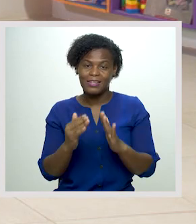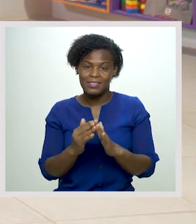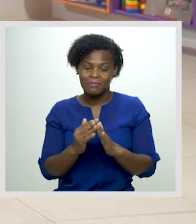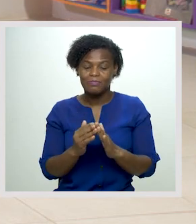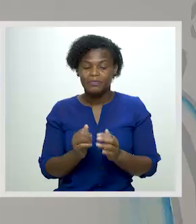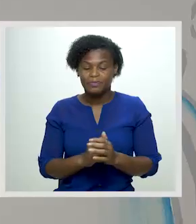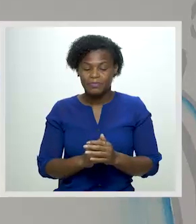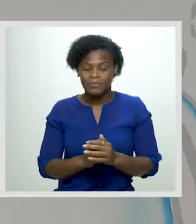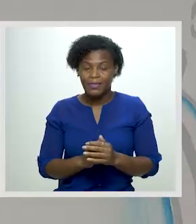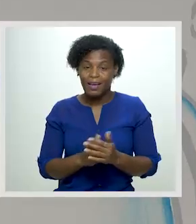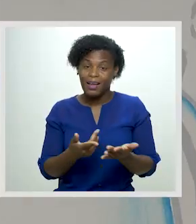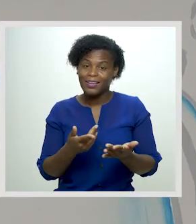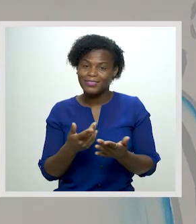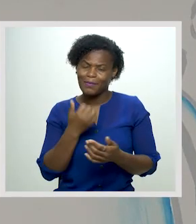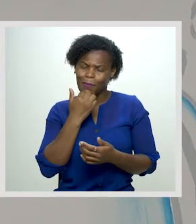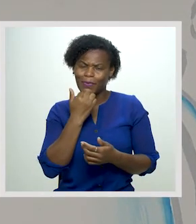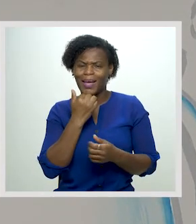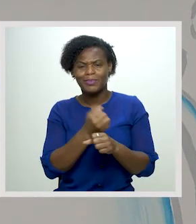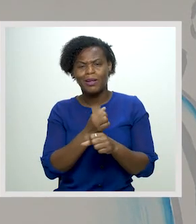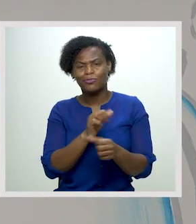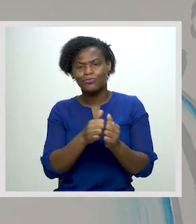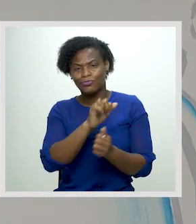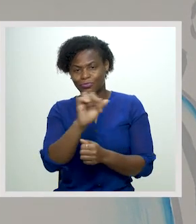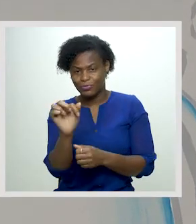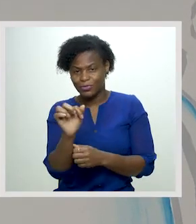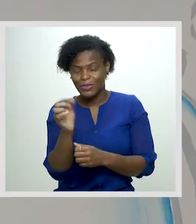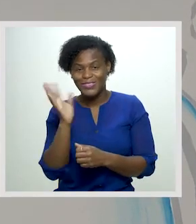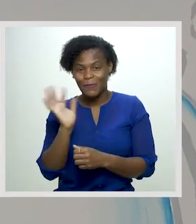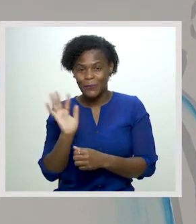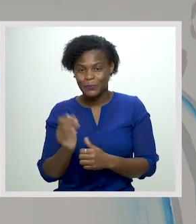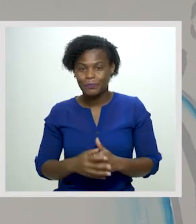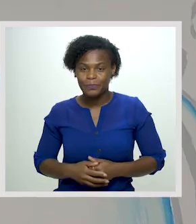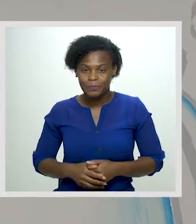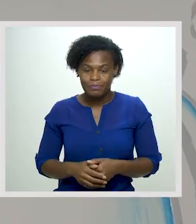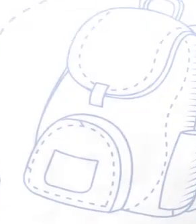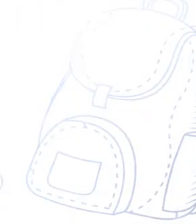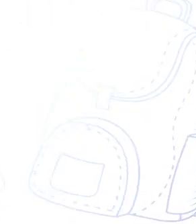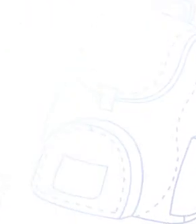a Estudar em Casa. Ça a été un très grand plaisir de travailler avec toi. Au revoir!